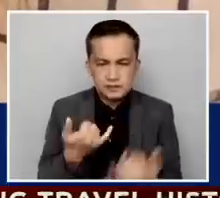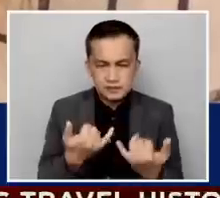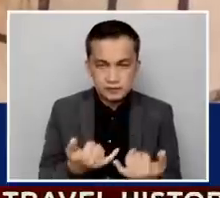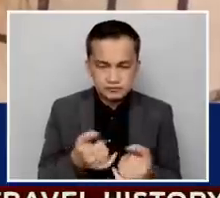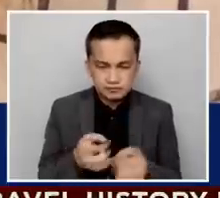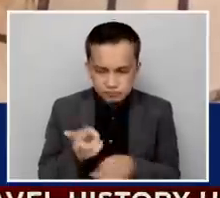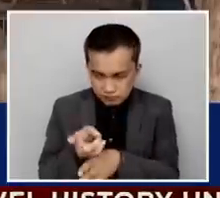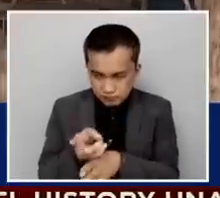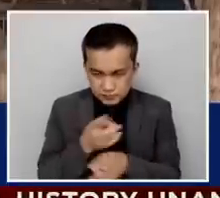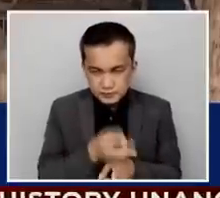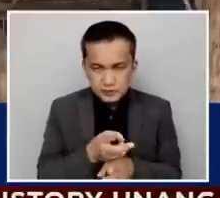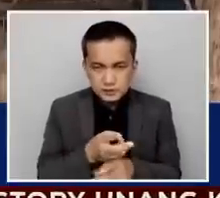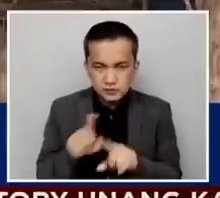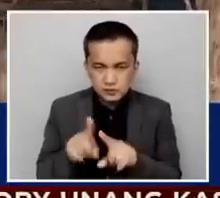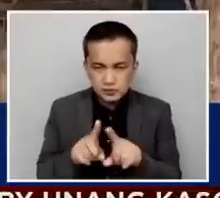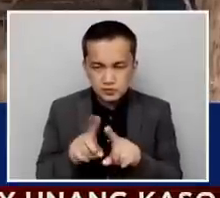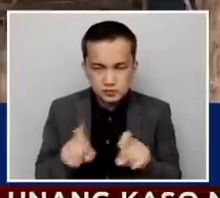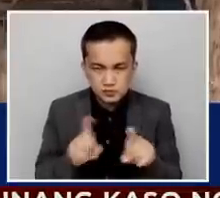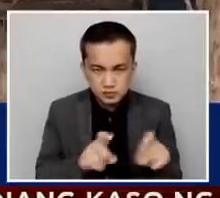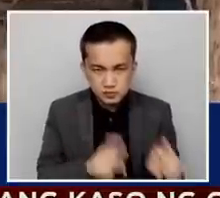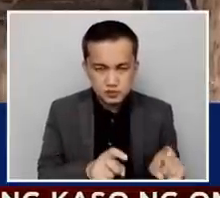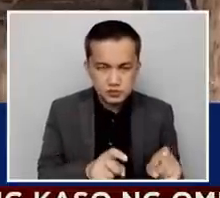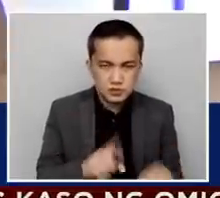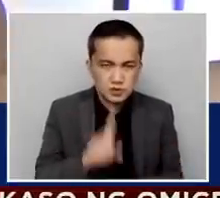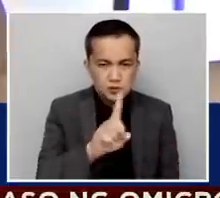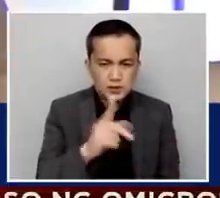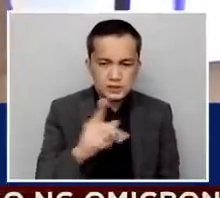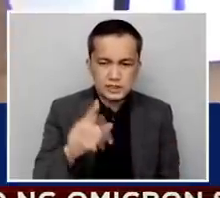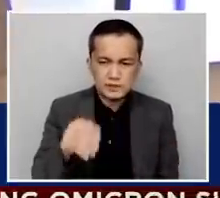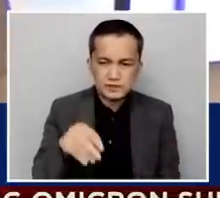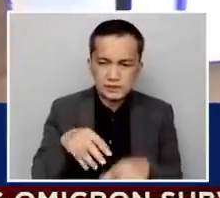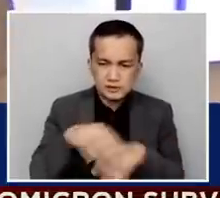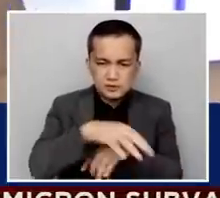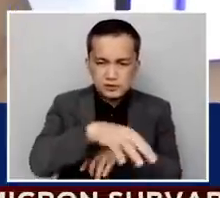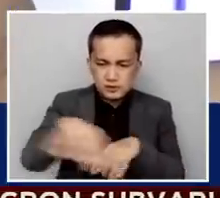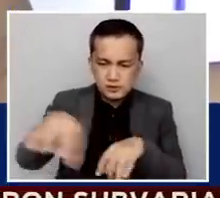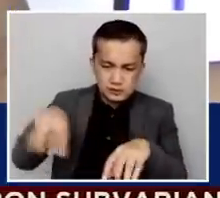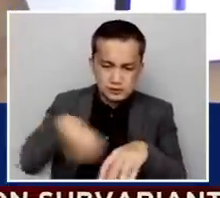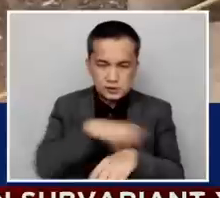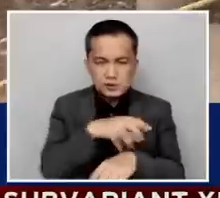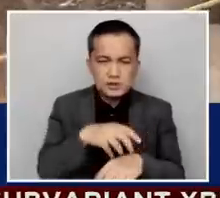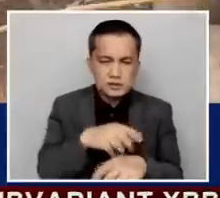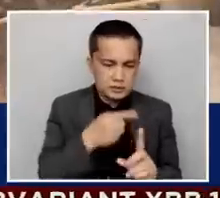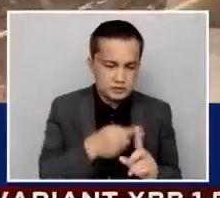nagsasagawa pa ng testing sa loob ng 1 km radius mula sa nagpositibong farm.